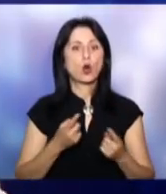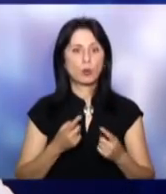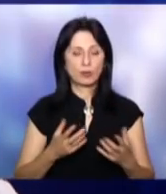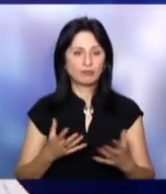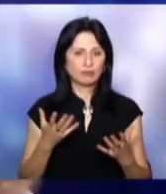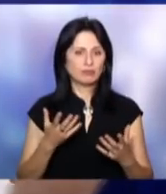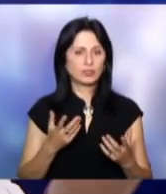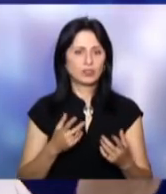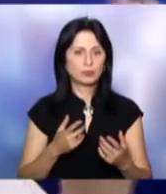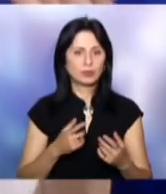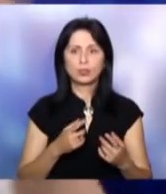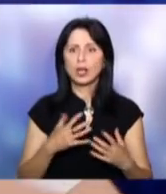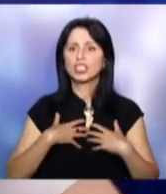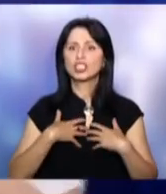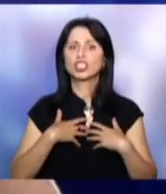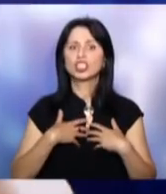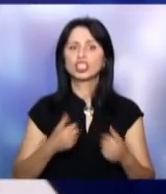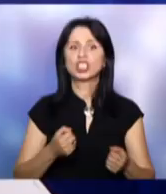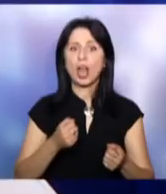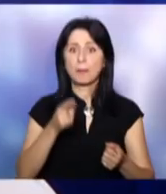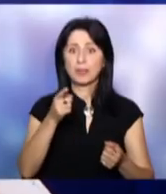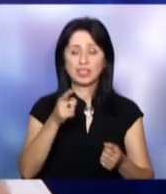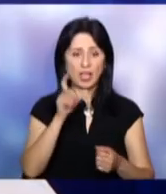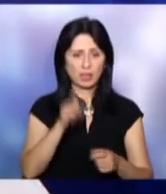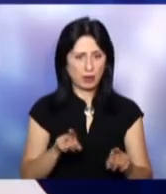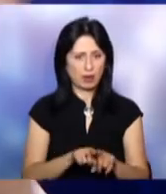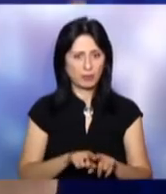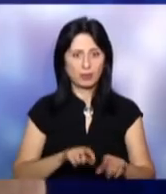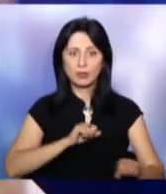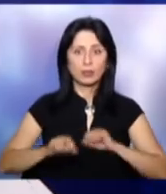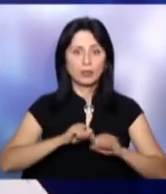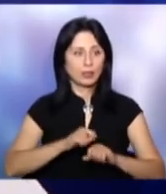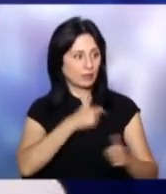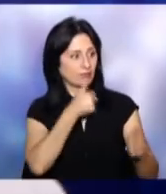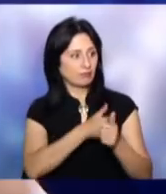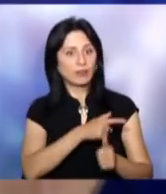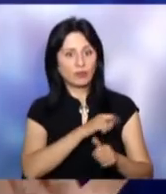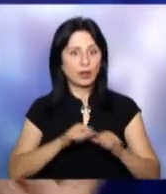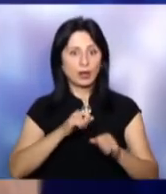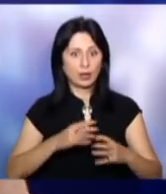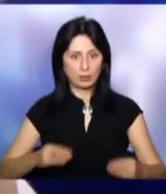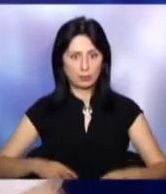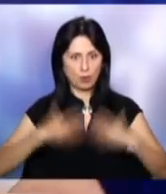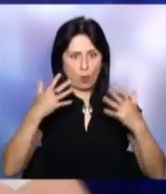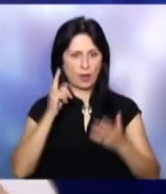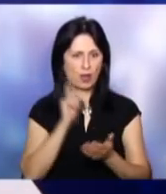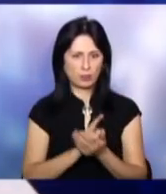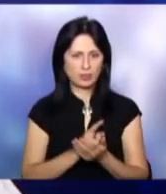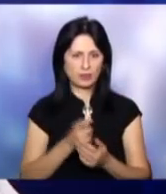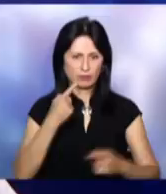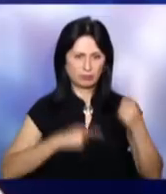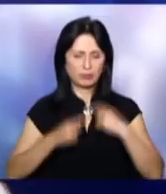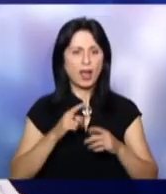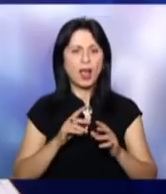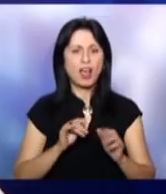განგაშის მდგომარეობა. დაუშვათ, ახლა მე უნდა გავიქცე და ვეფხვს გავექცე. რა თქმა უნდა, ოფლიც უნდა გამომეყოს, რომ გამიგრილდეს ორგანიზმი, ყველაფერი